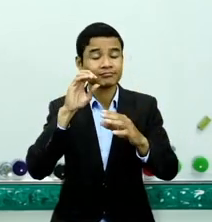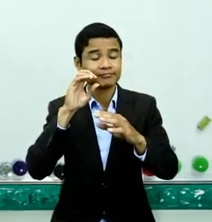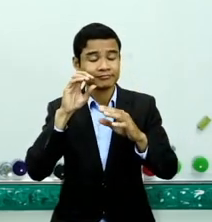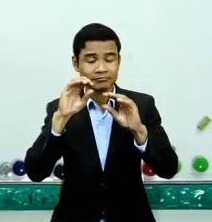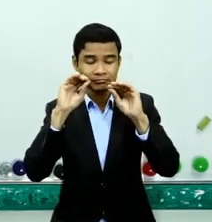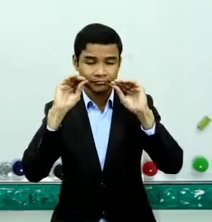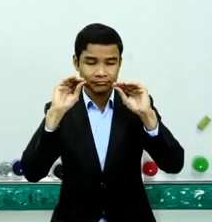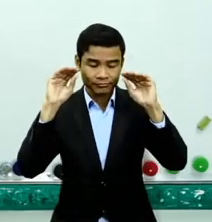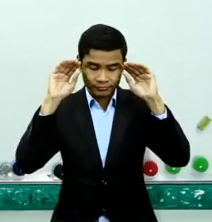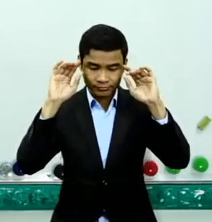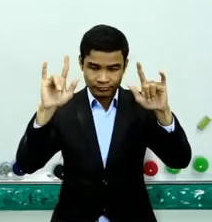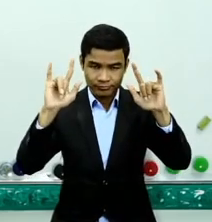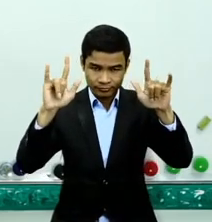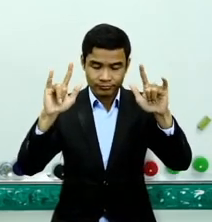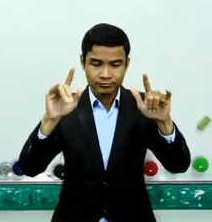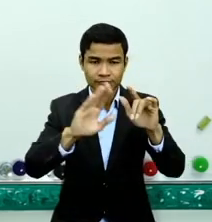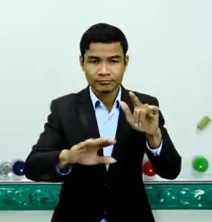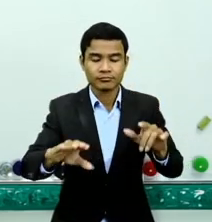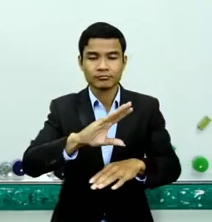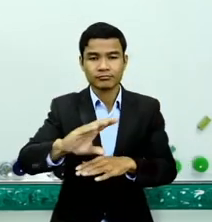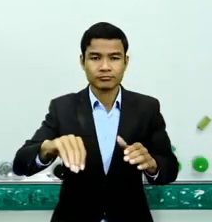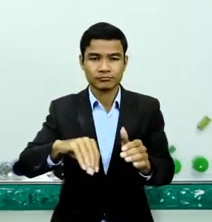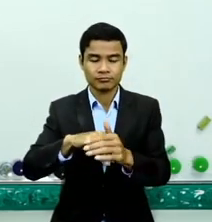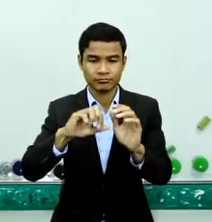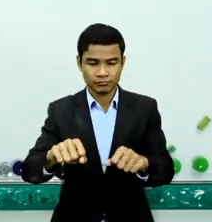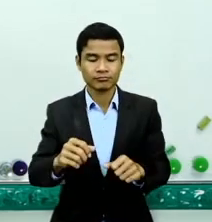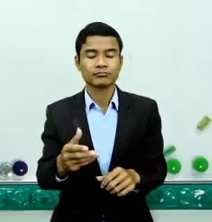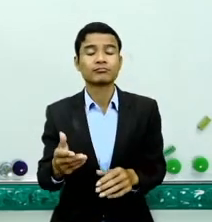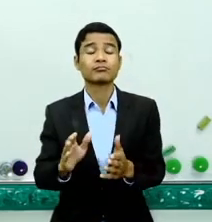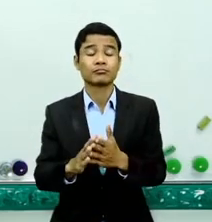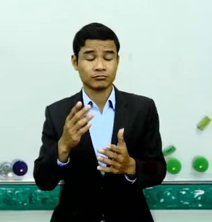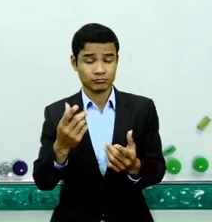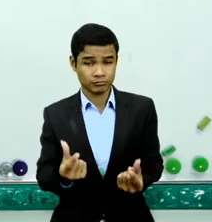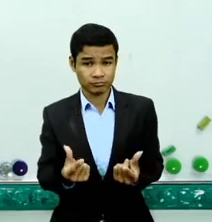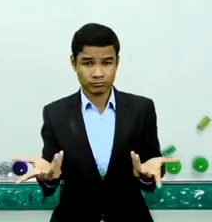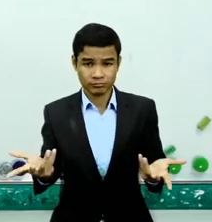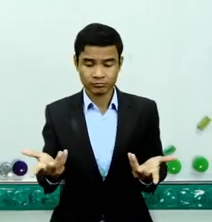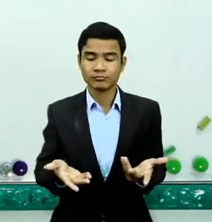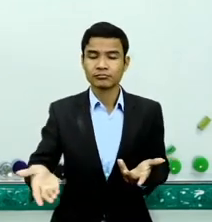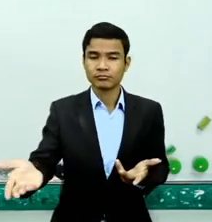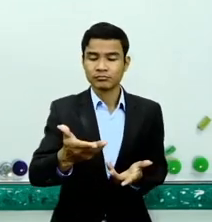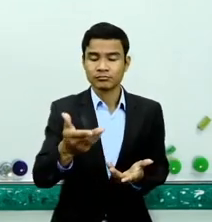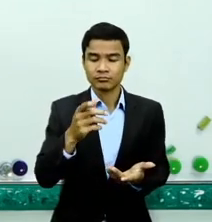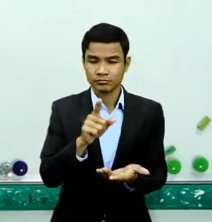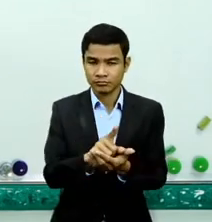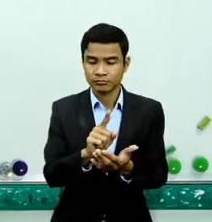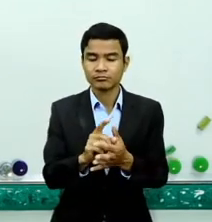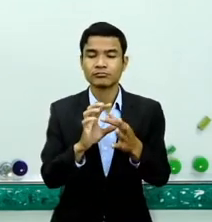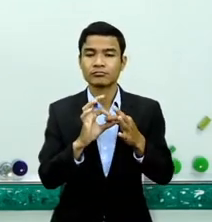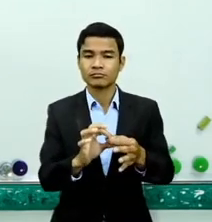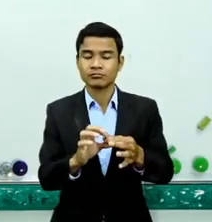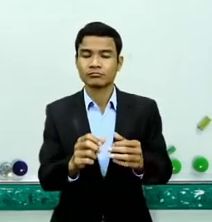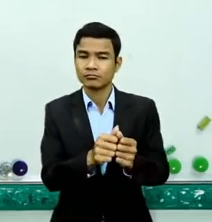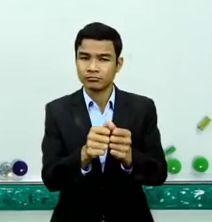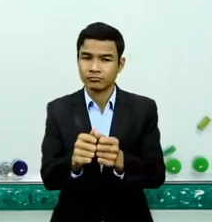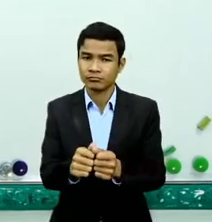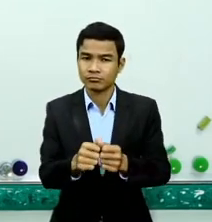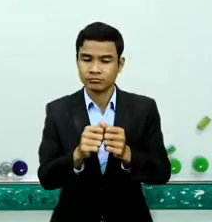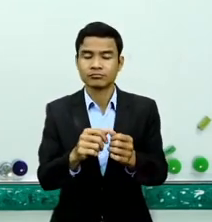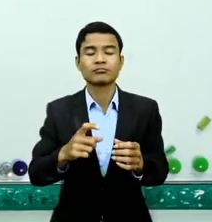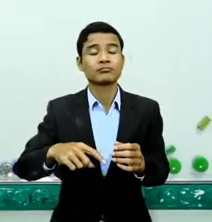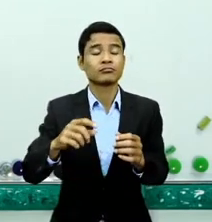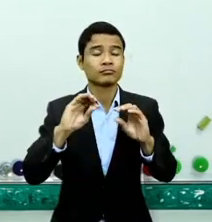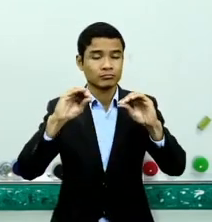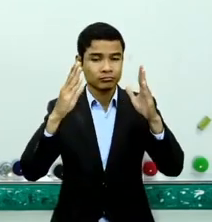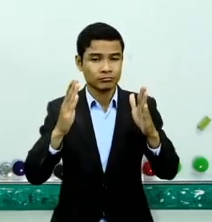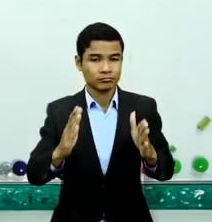đắng chà chấm nẹp đắng từ cánh con tiếng ở khani để chén con tiếng ở khani trời miền chà tâm nét tâm lòng lo chỉ mùi nồng phụ quạt